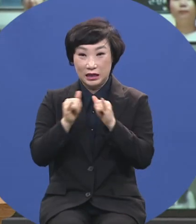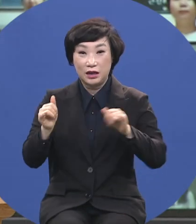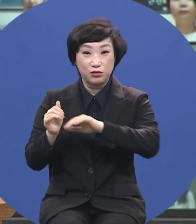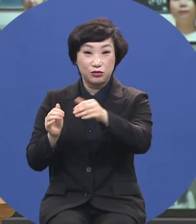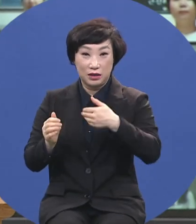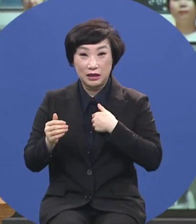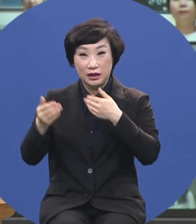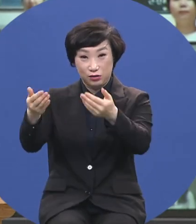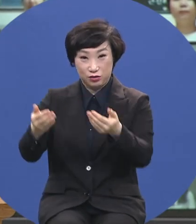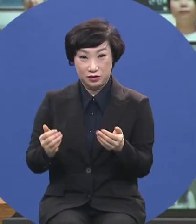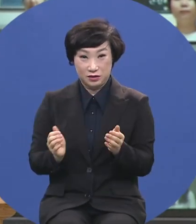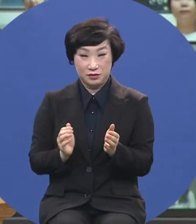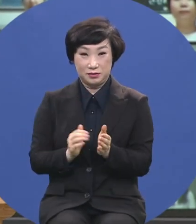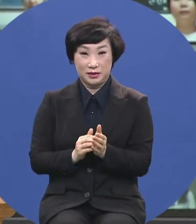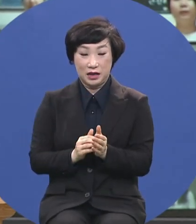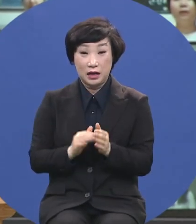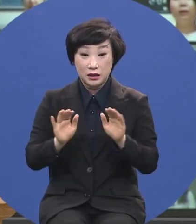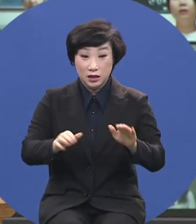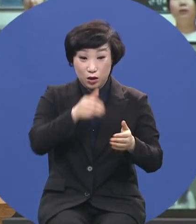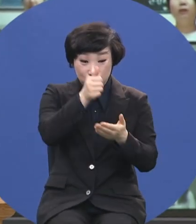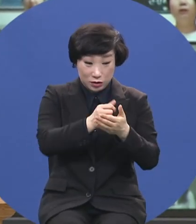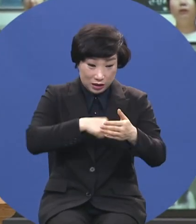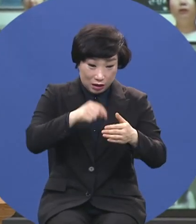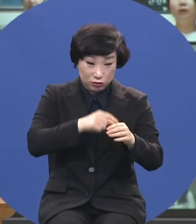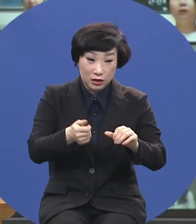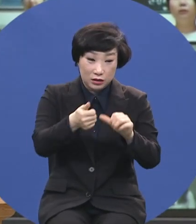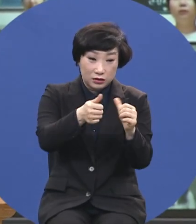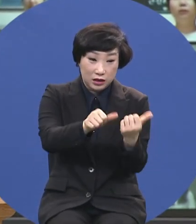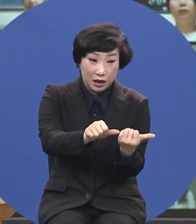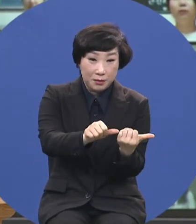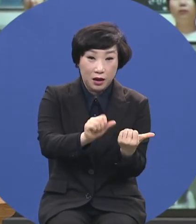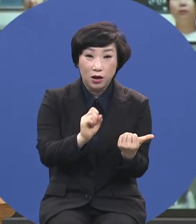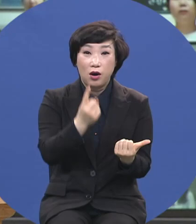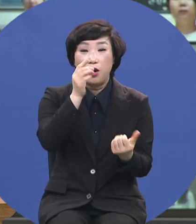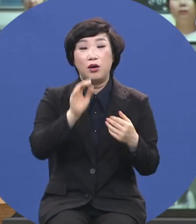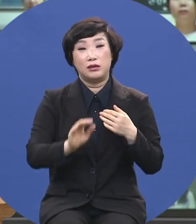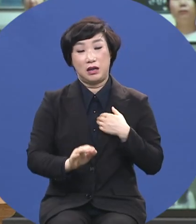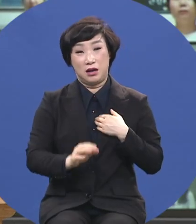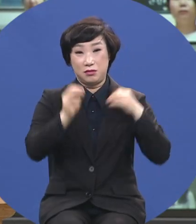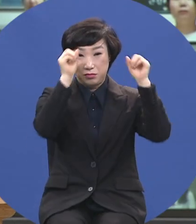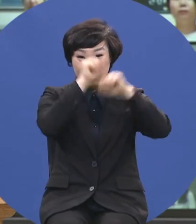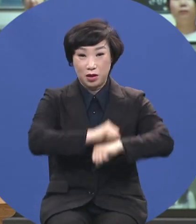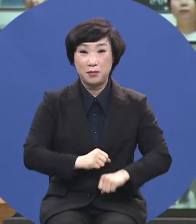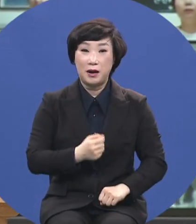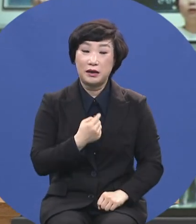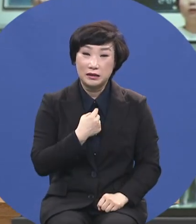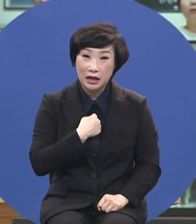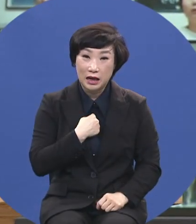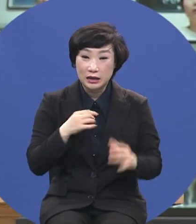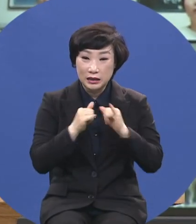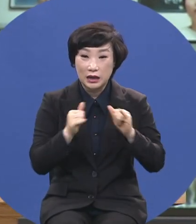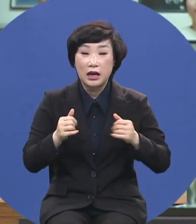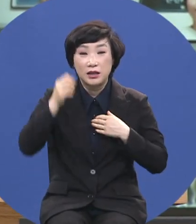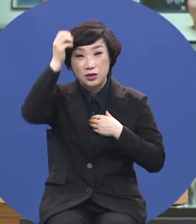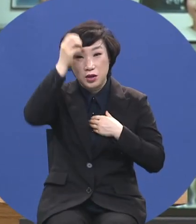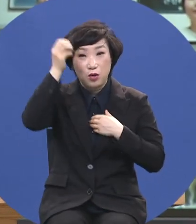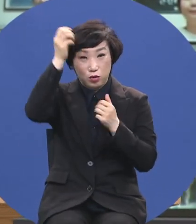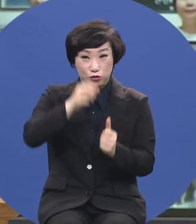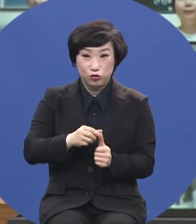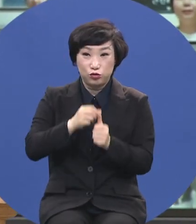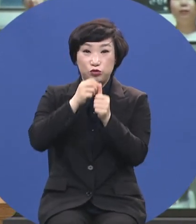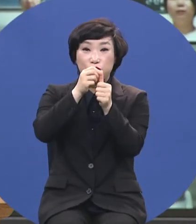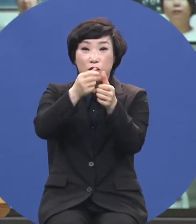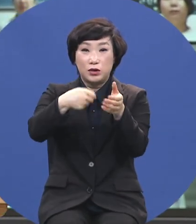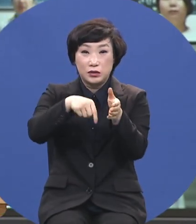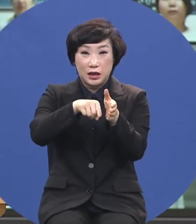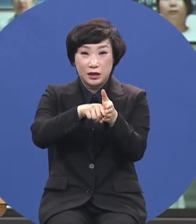인간에게 주셔서 죄 아래서 사망으로 말미암아 멸망할 인간의 영혼을